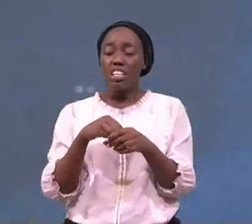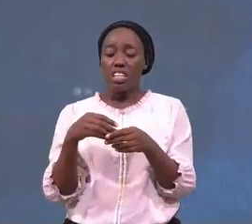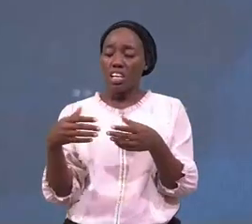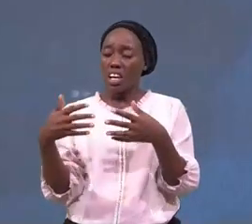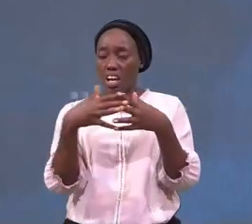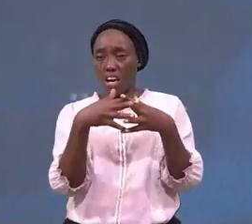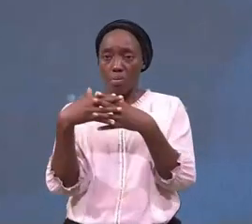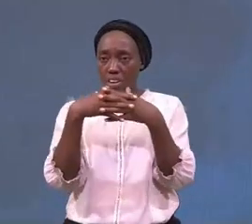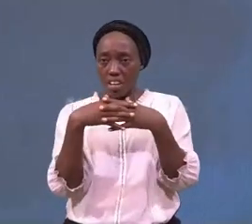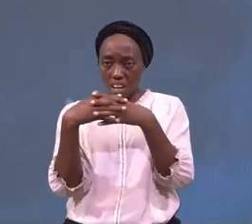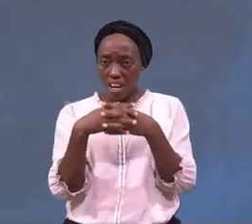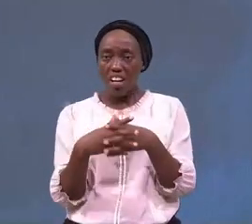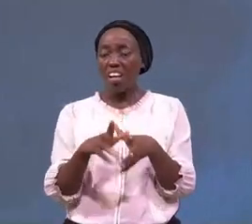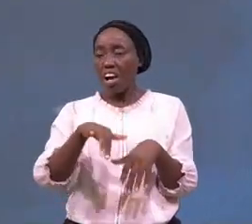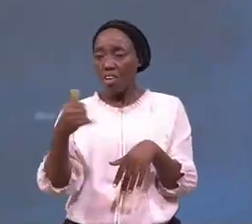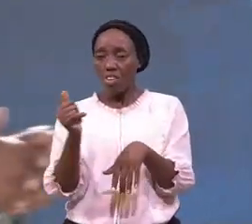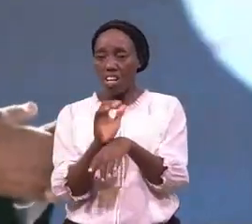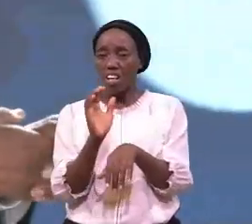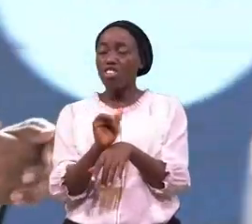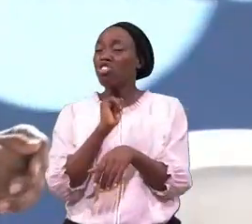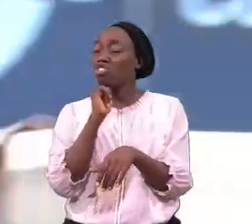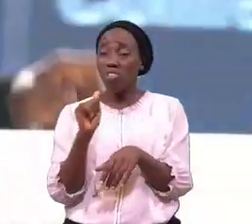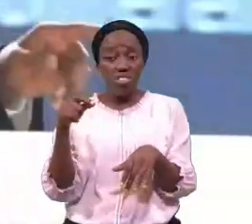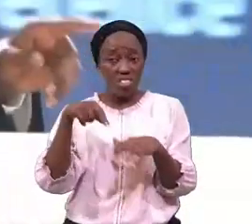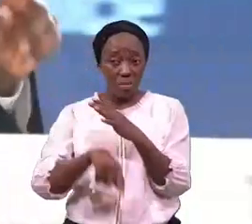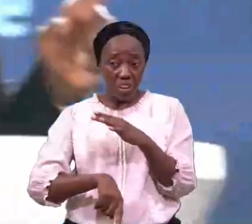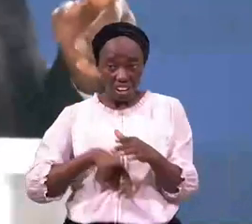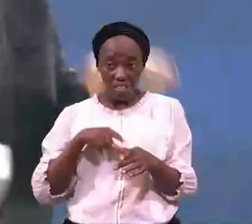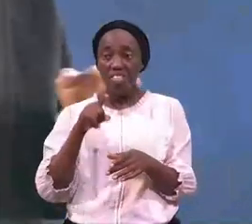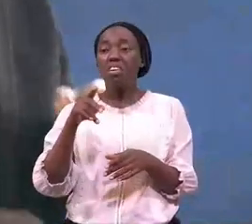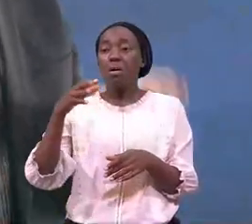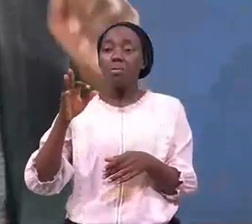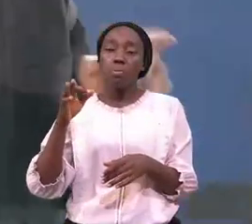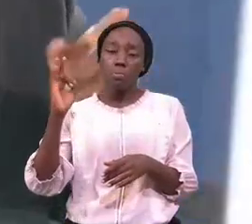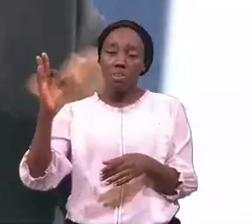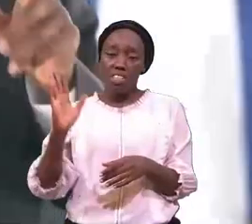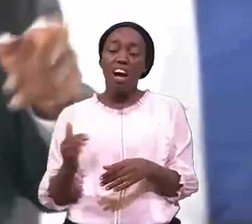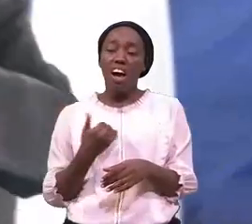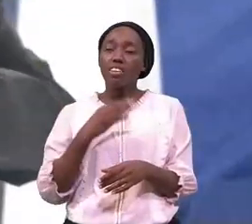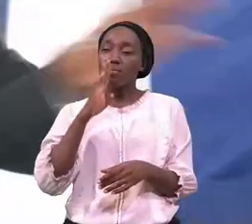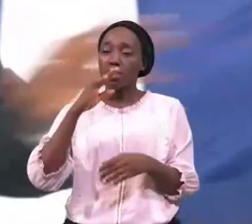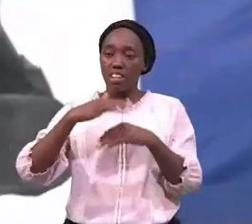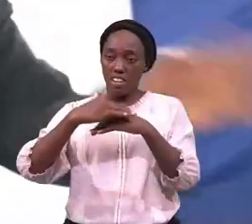J'ai été aux États-Unis dans une autre église, pas la notre dénomination, la vie profonde.